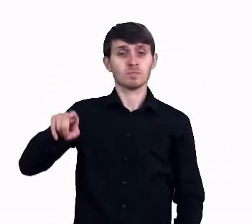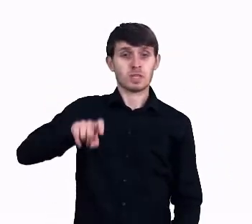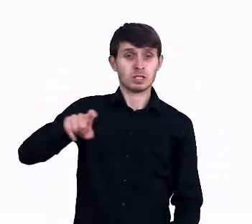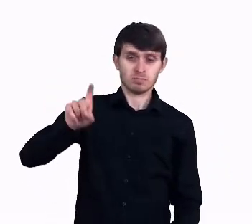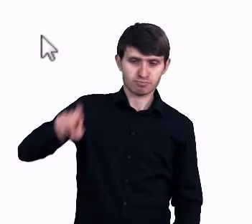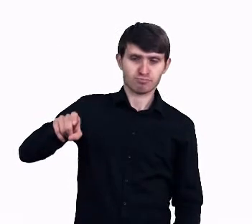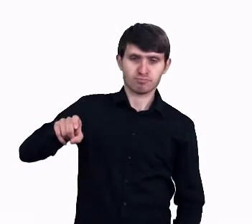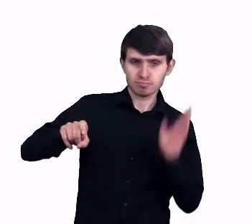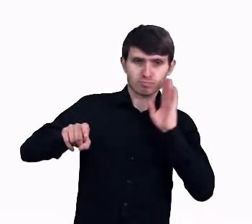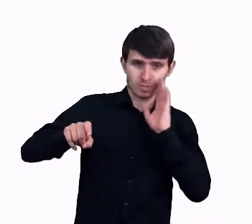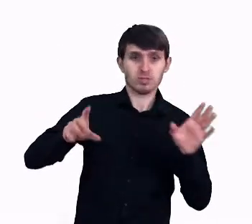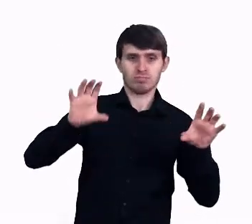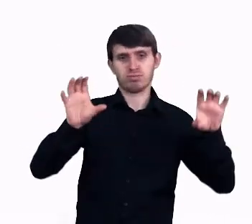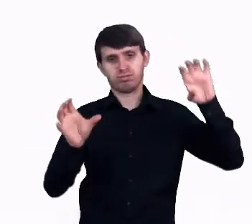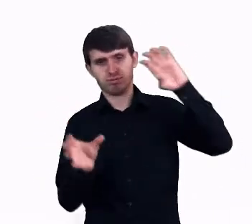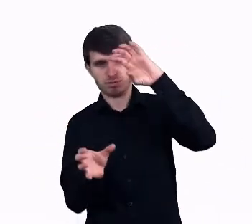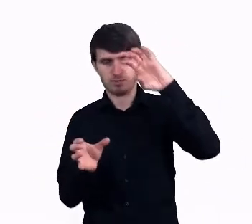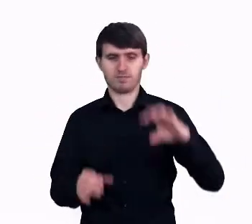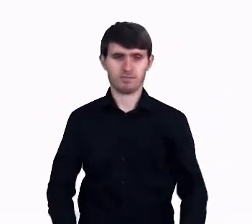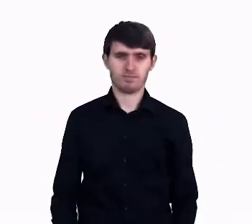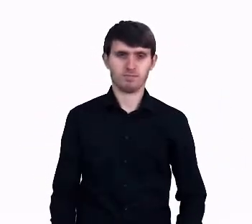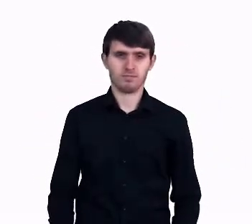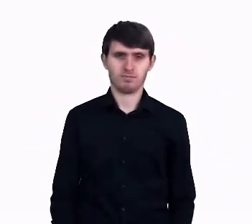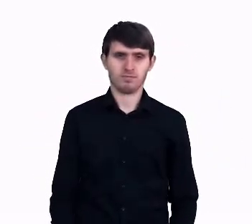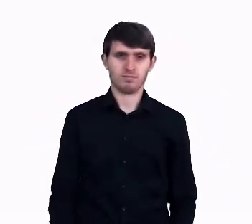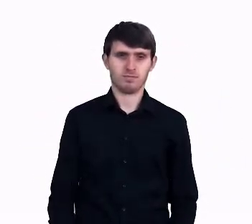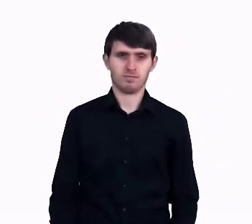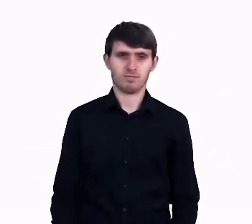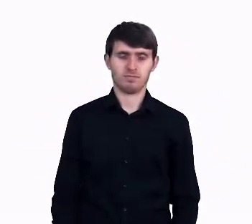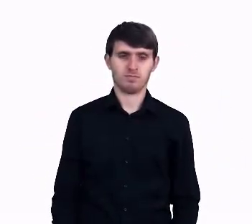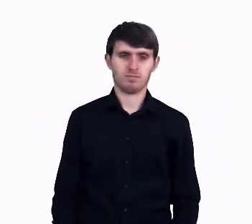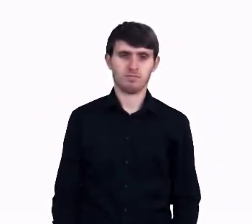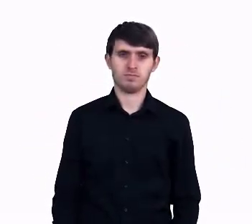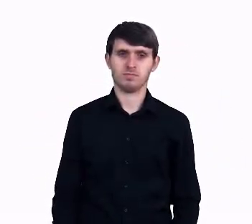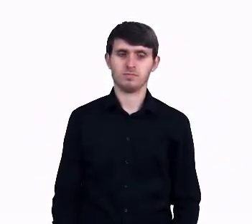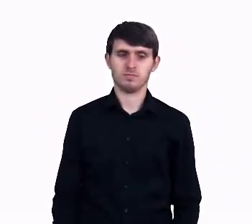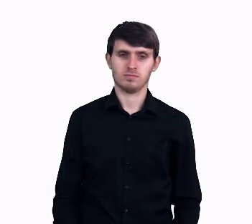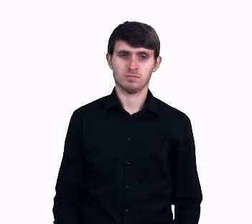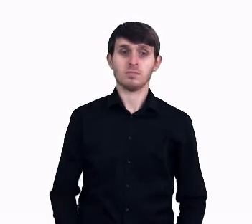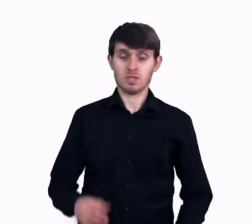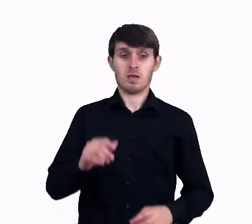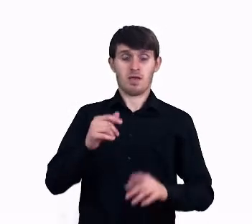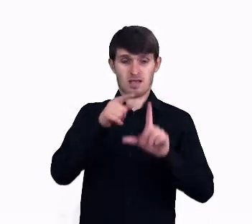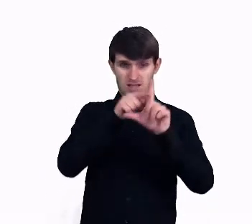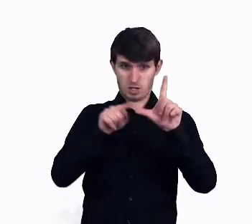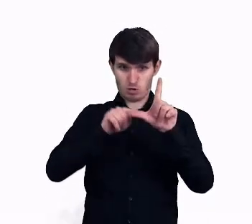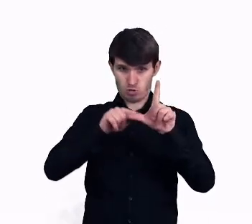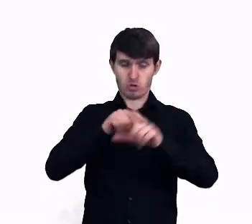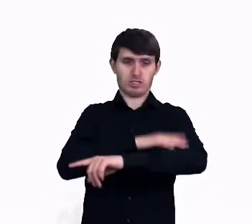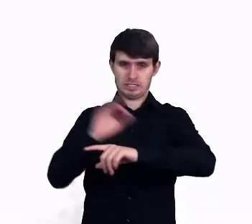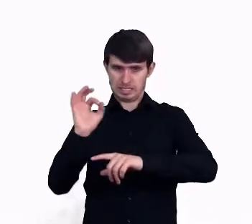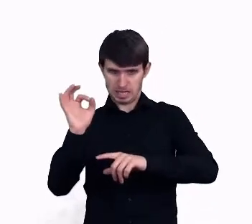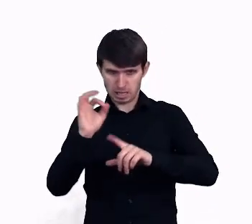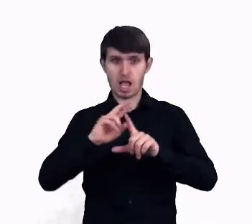przytrzymać przycisk myszki dobrze chyba się udało a więc jedno ramię na linii zero a drugie rany